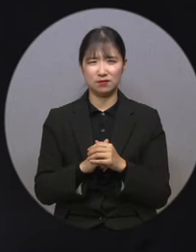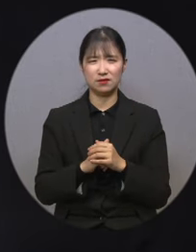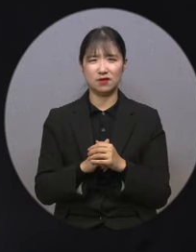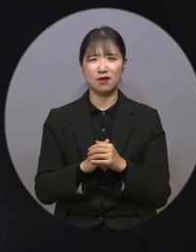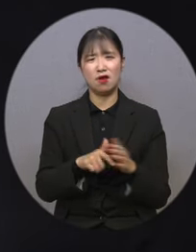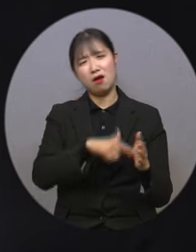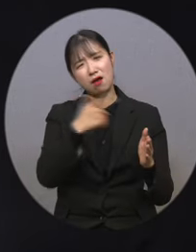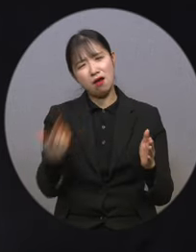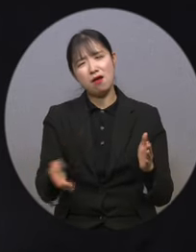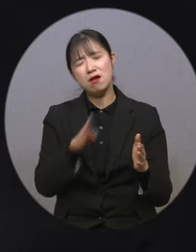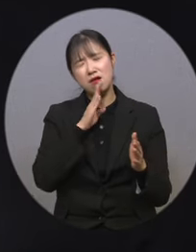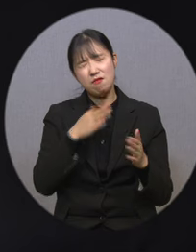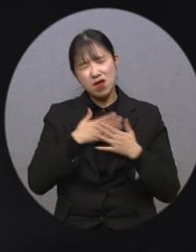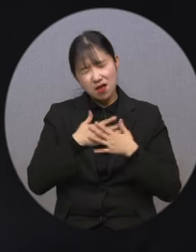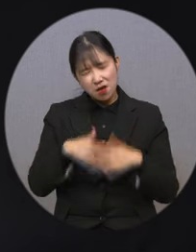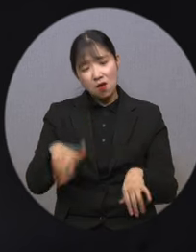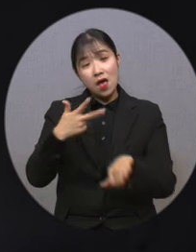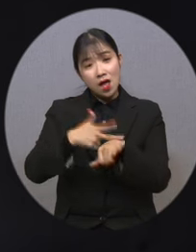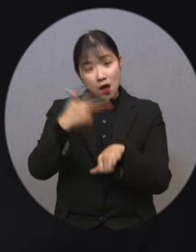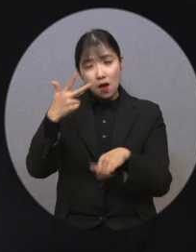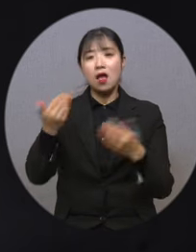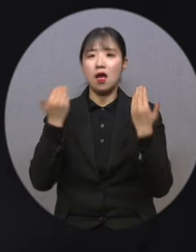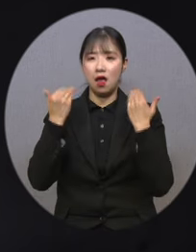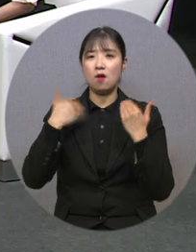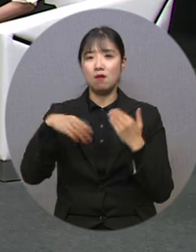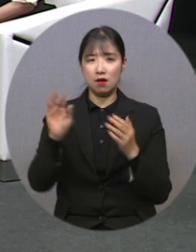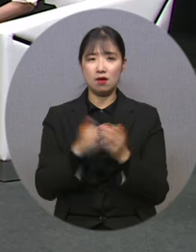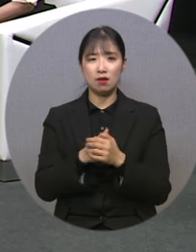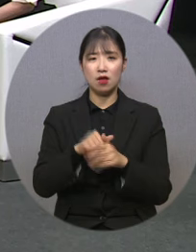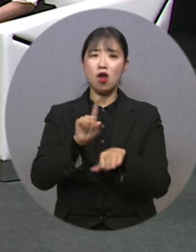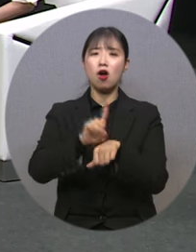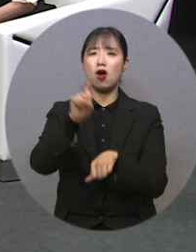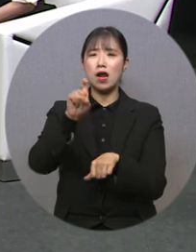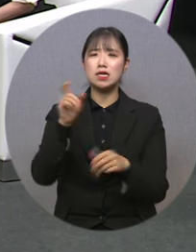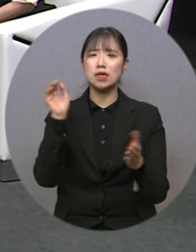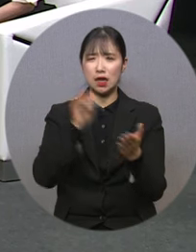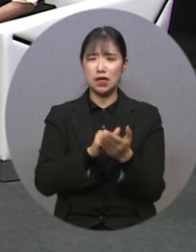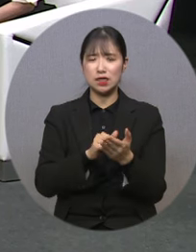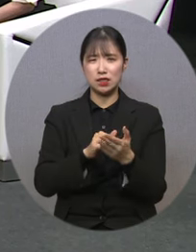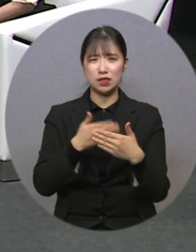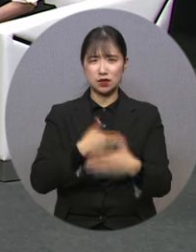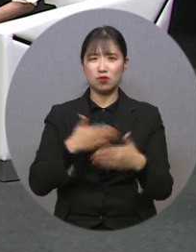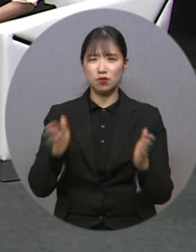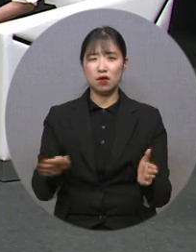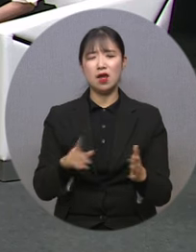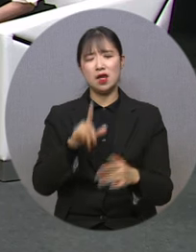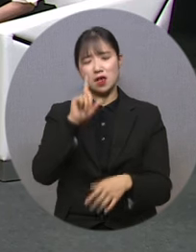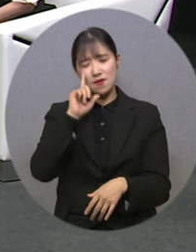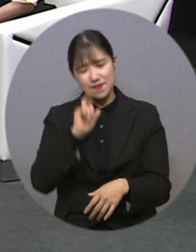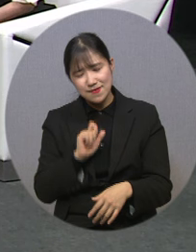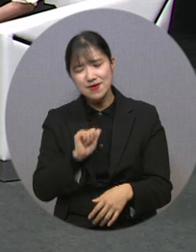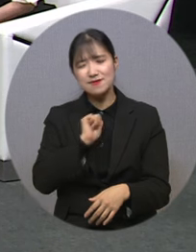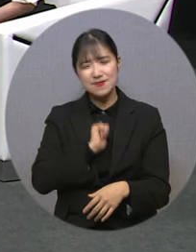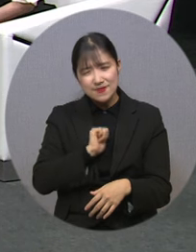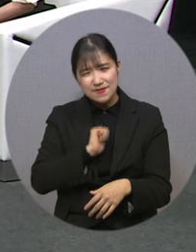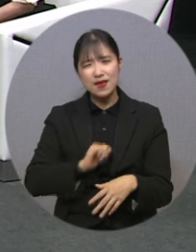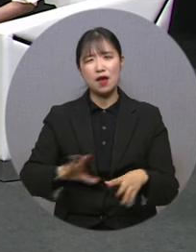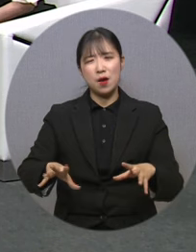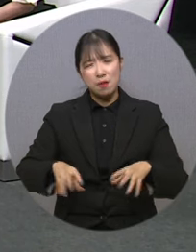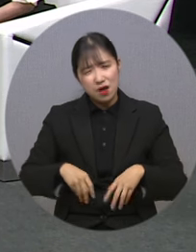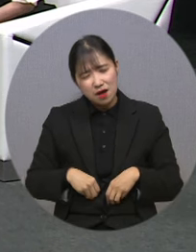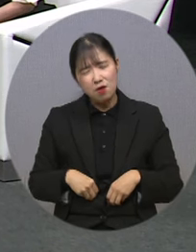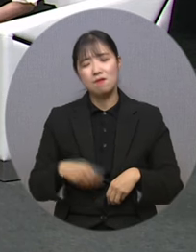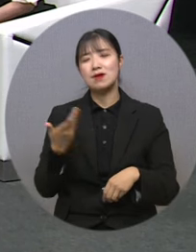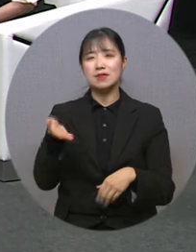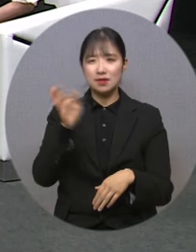저녁에 제일 피곤한 7시에 학교를 가야 돼. 학교 가면 11시까지 교실에 앉아서 졸음과 싸우면서 배고픈 거와